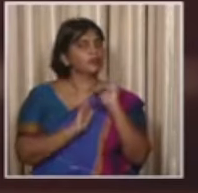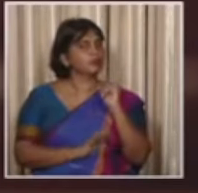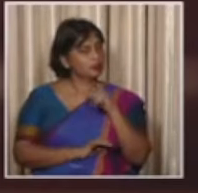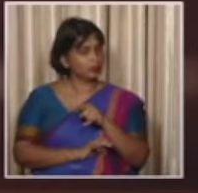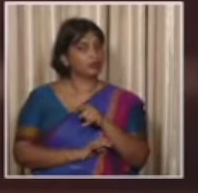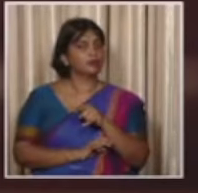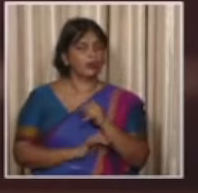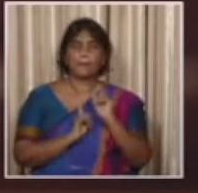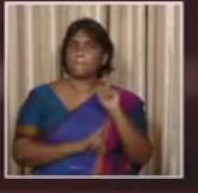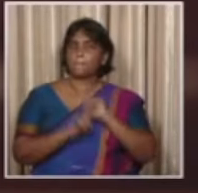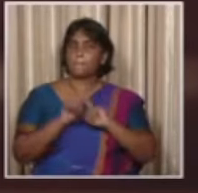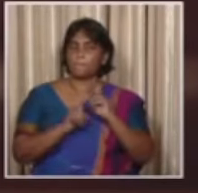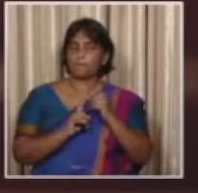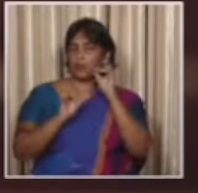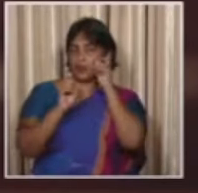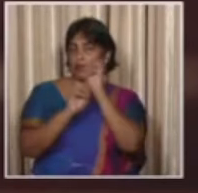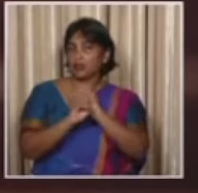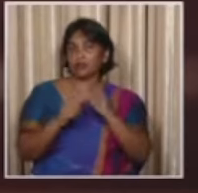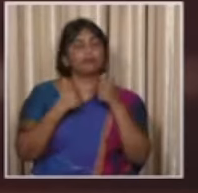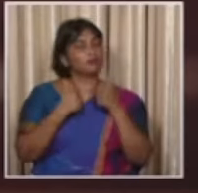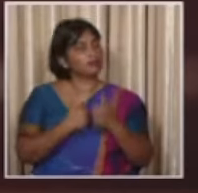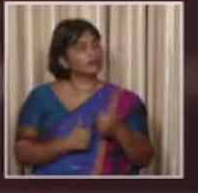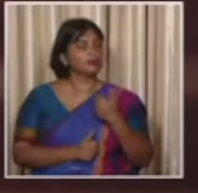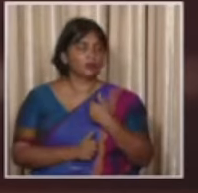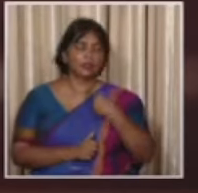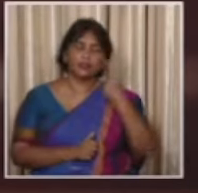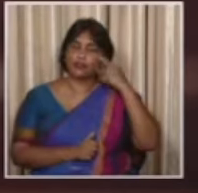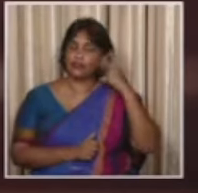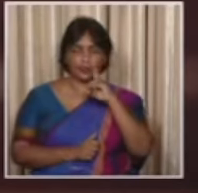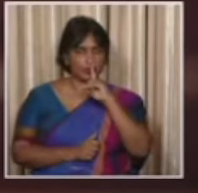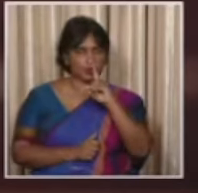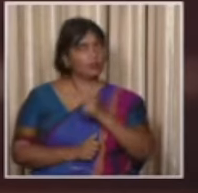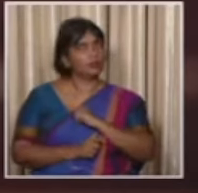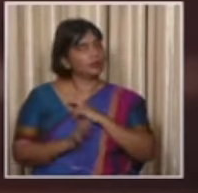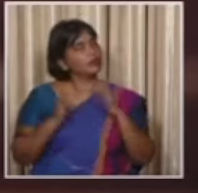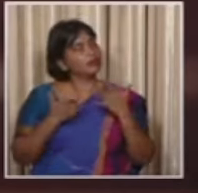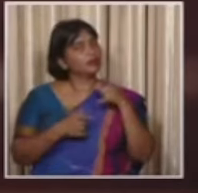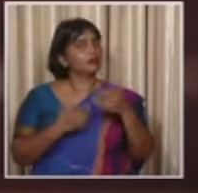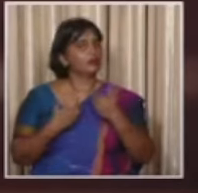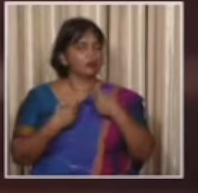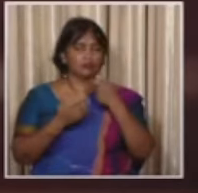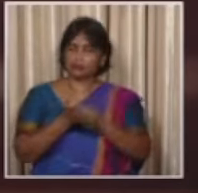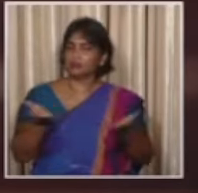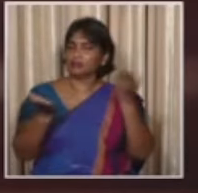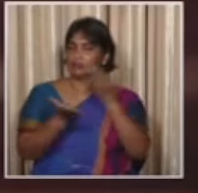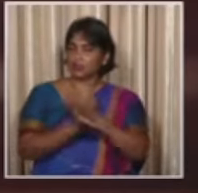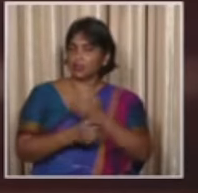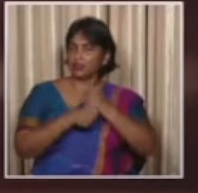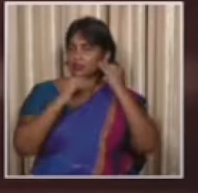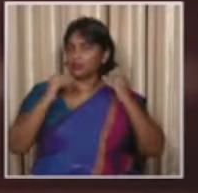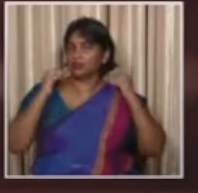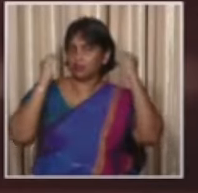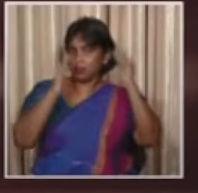ආකාරයක පාර්ලිමේන්තුව දැනුවත් කරනවා නම් ඒක වඩාත් උචිතයි කියලා මම විශේෂයෙන් කියන්න කැමතියි. එහෙම නැත්නම් අපි මේ අස්සම් කරන